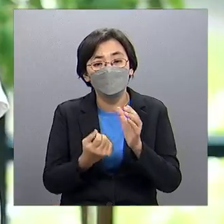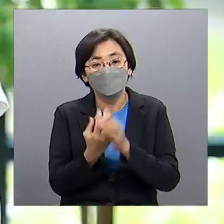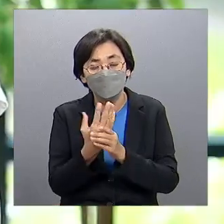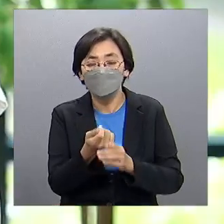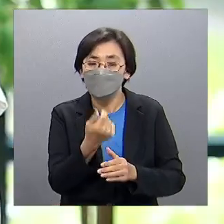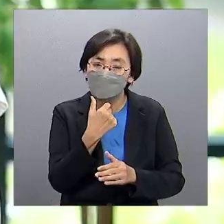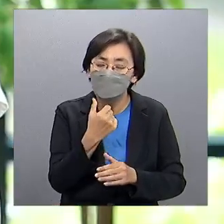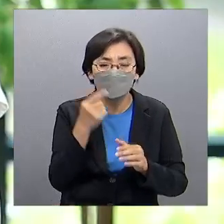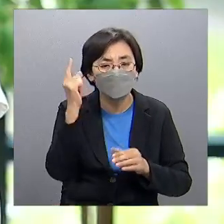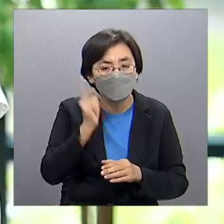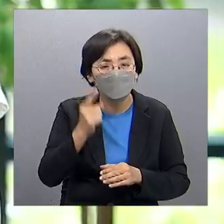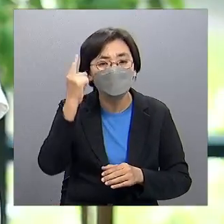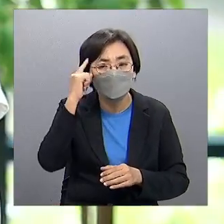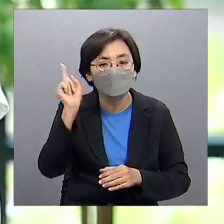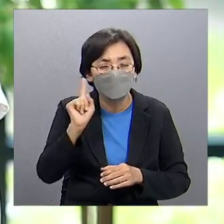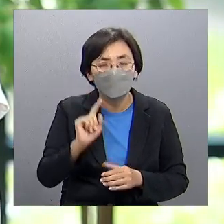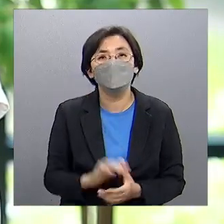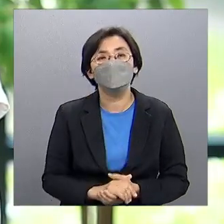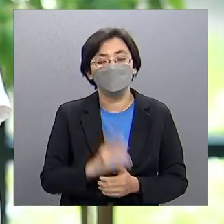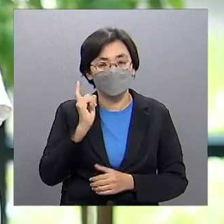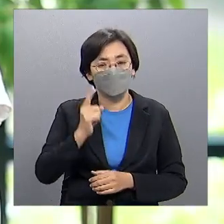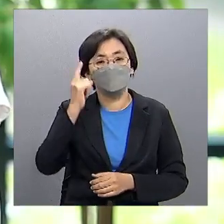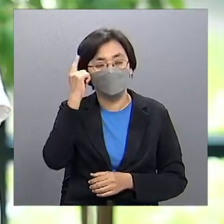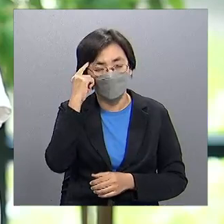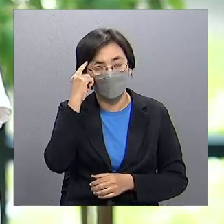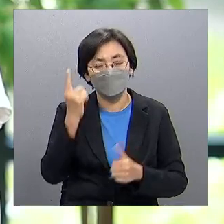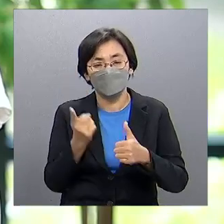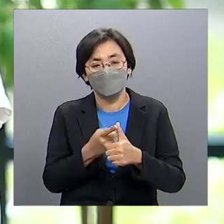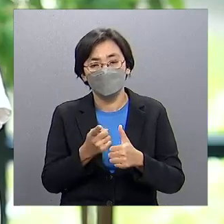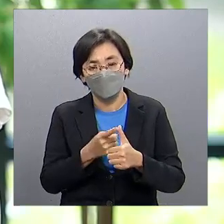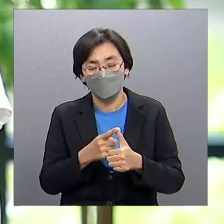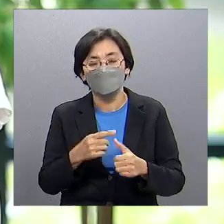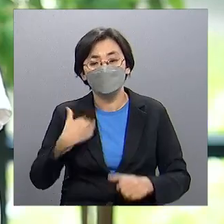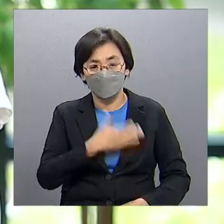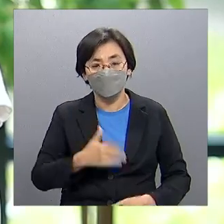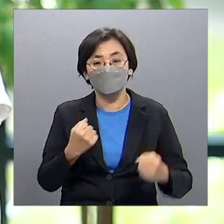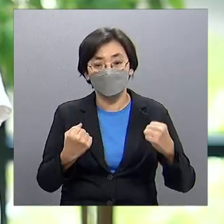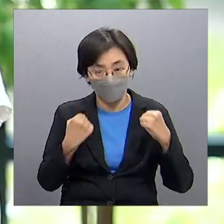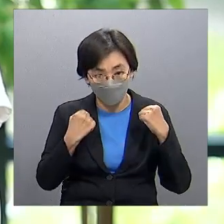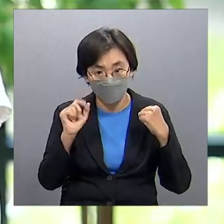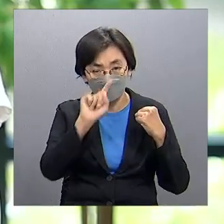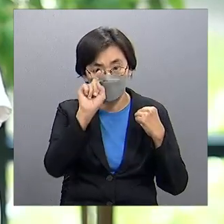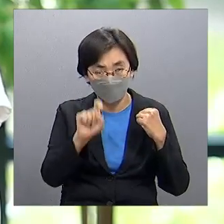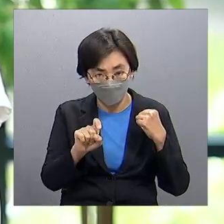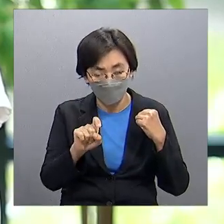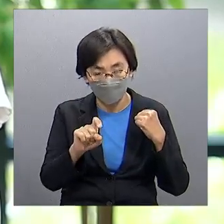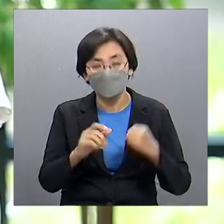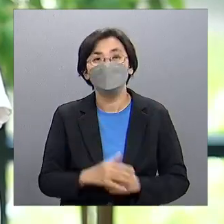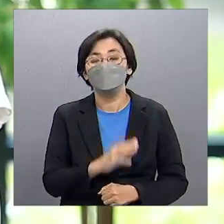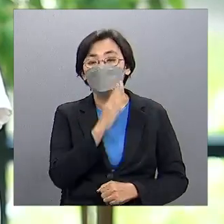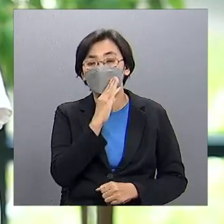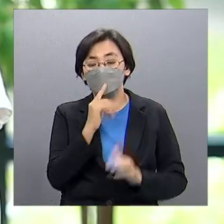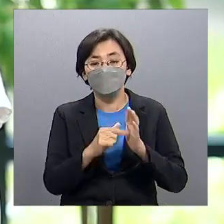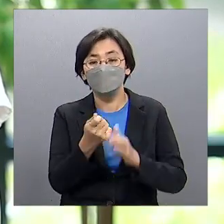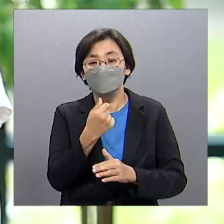สิ่งที่ต้องคำนึงถึงเนี่ยคำนึงถึงเรื่องเกี่ยวกับความแข็งแรงของร่างกายตัวเองก่อนว่ามีมากแค่ไหนถ้าเกิดว่าเรากินไปแล้วเนี่ยร่างกายเรา